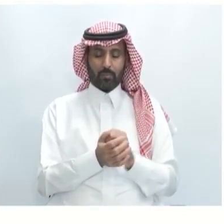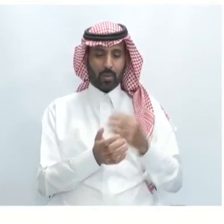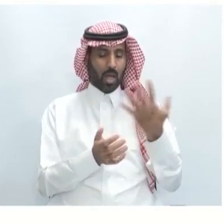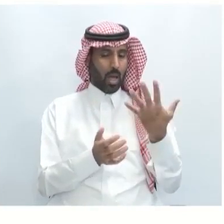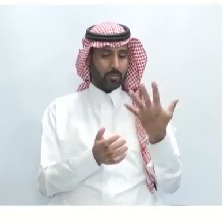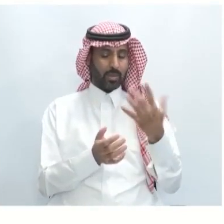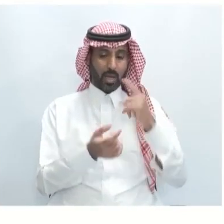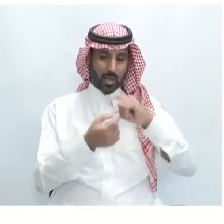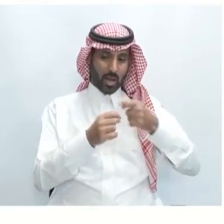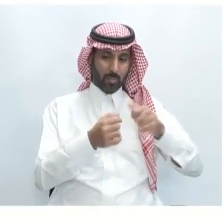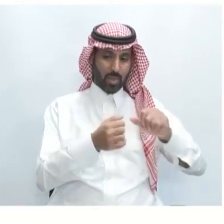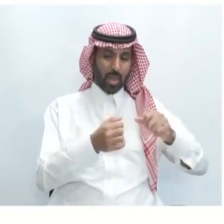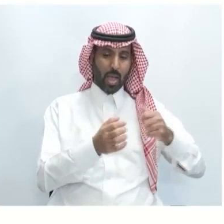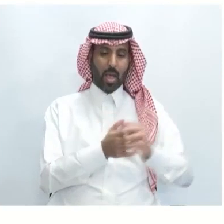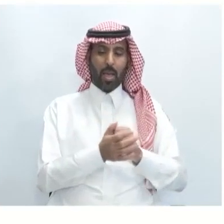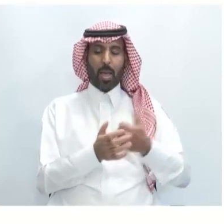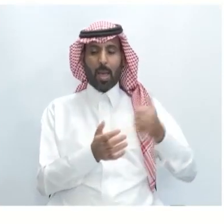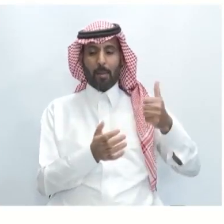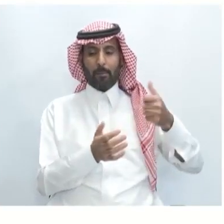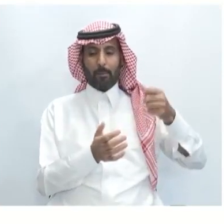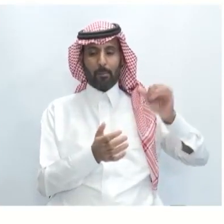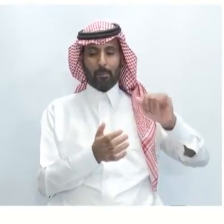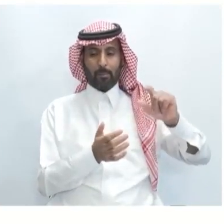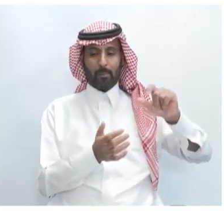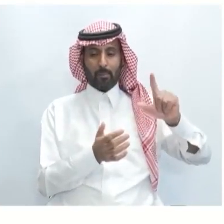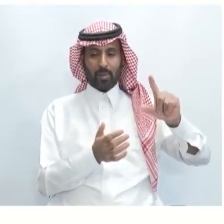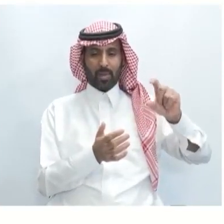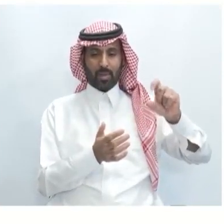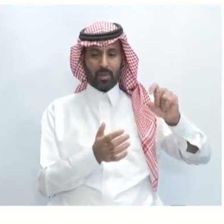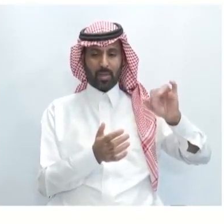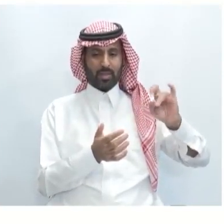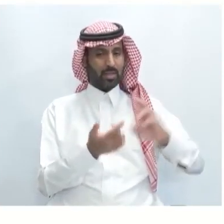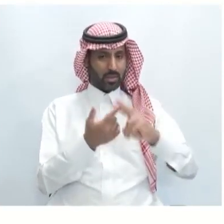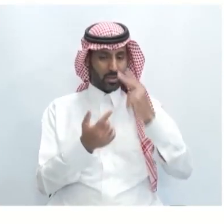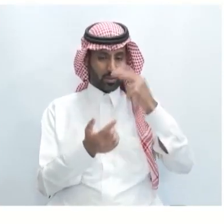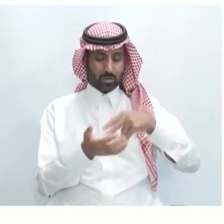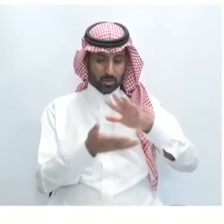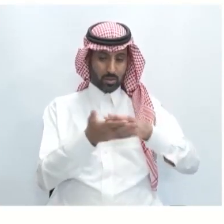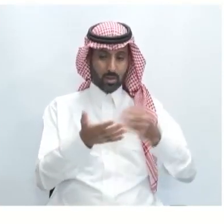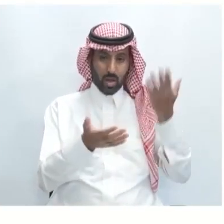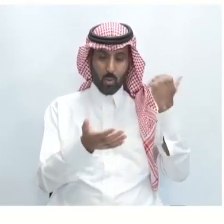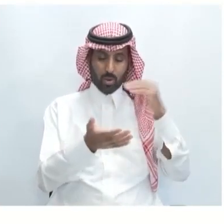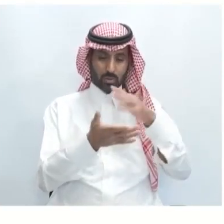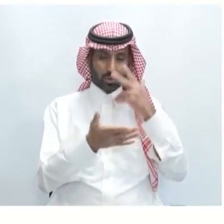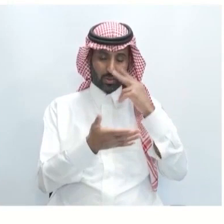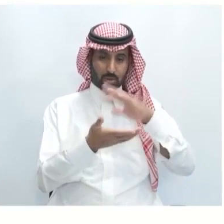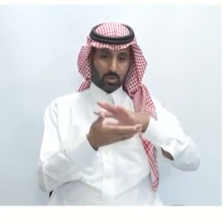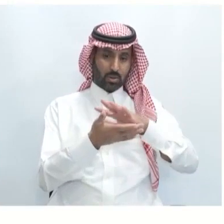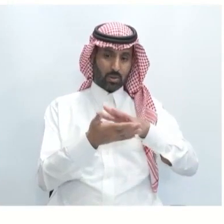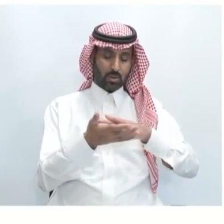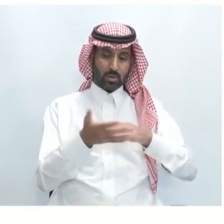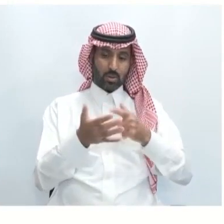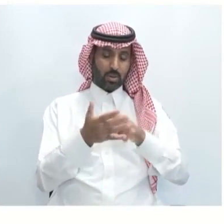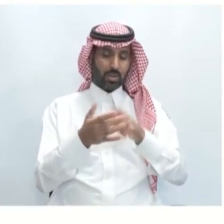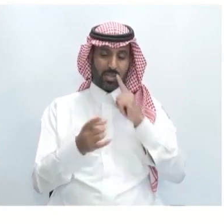حمضين امينين هي رابطه الببتيد الان من خلال الجدول الذي درسناه قبل قليل صنف غير القطبي